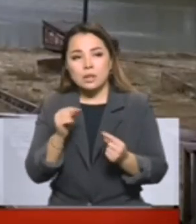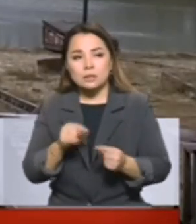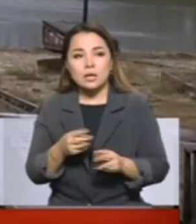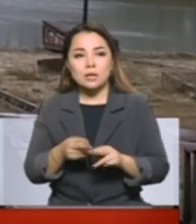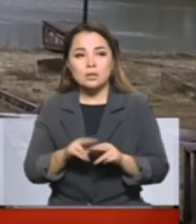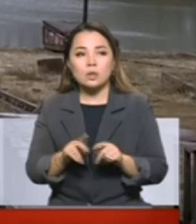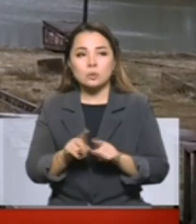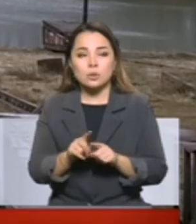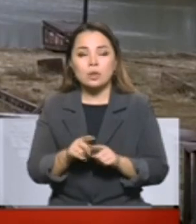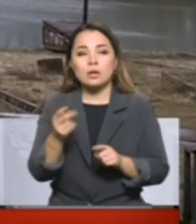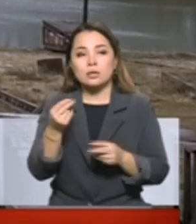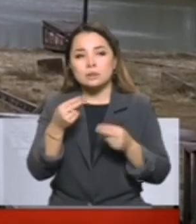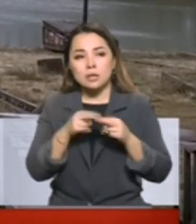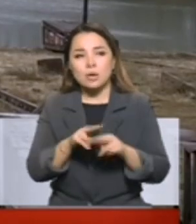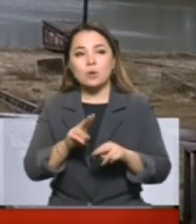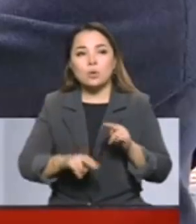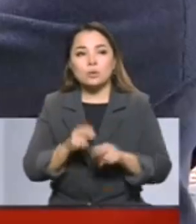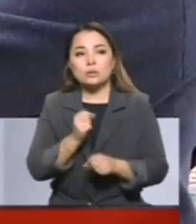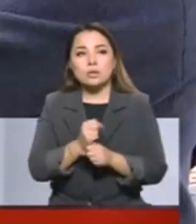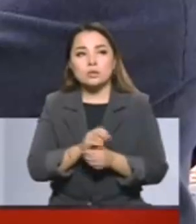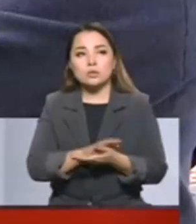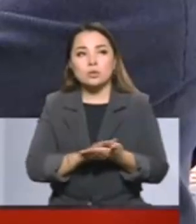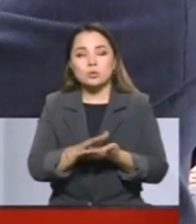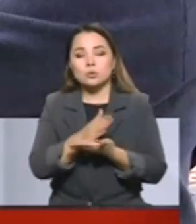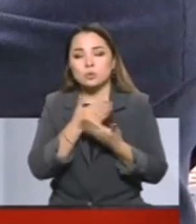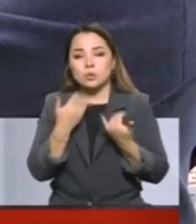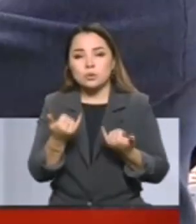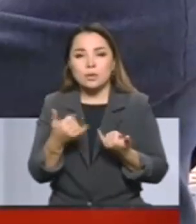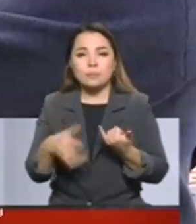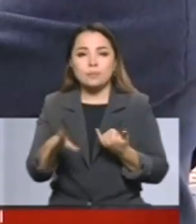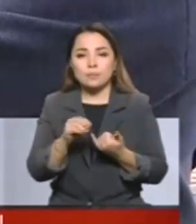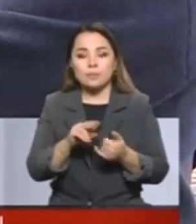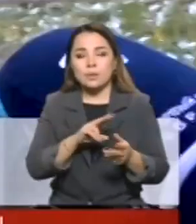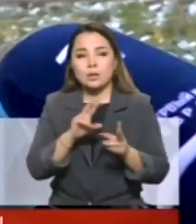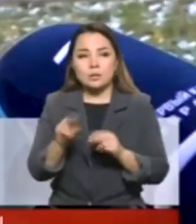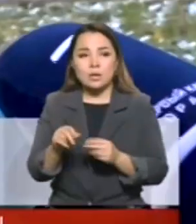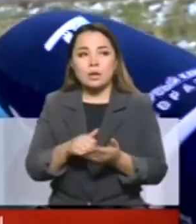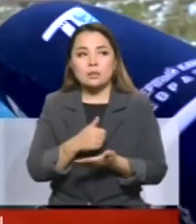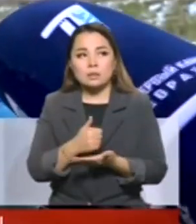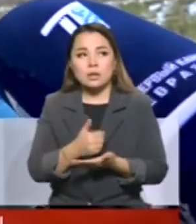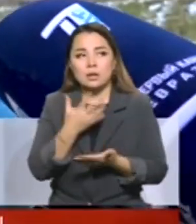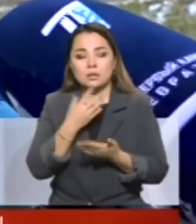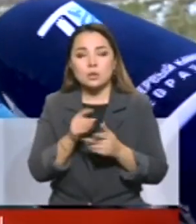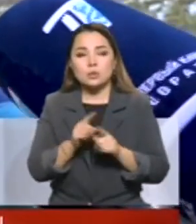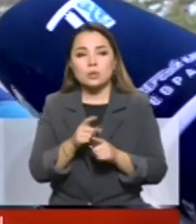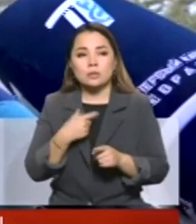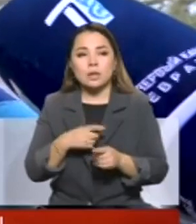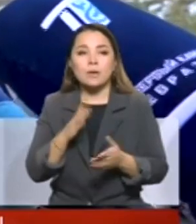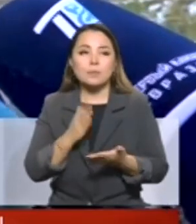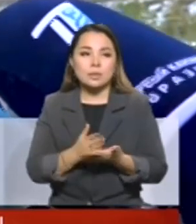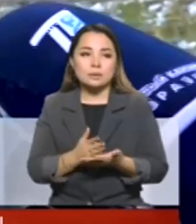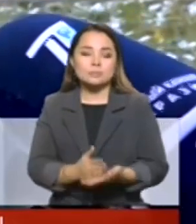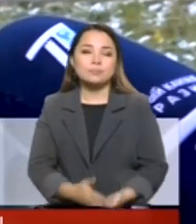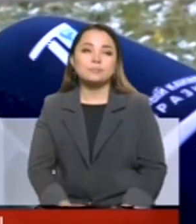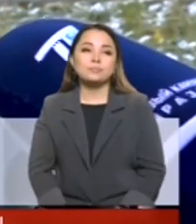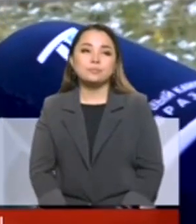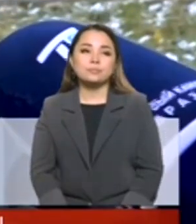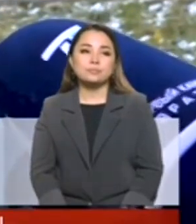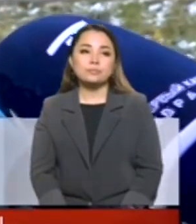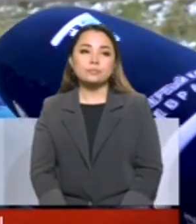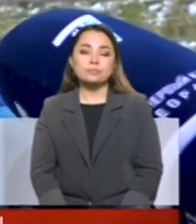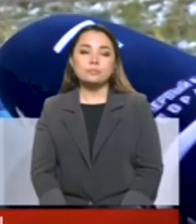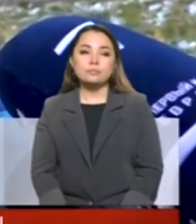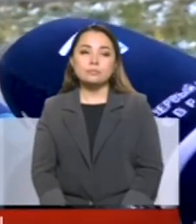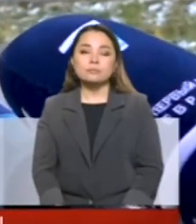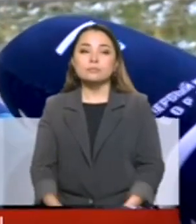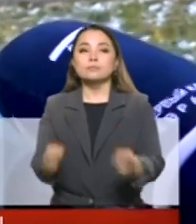бұндай жерлерде капиталды құрылыс жүргізуге болмайды. Ал қалалық әкімдіктің өз уәжі бар. Одна из четырех школ планируется именно в Усольском